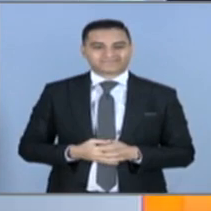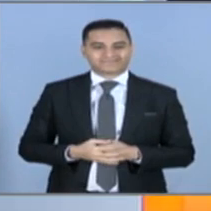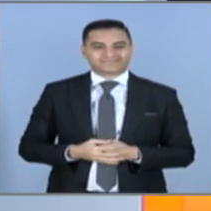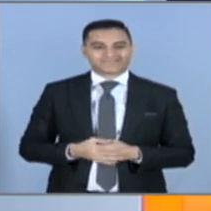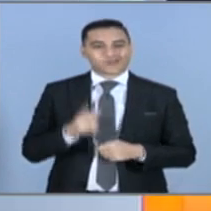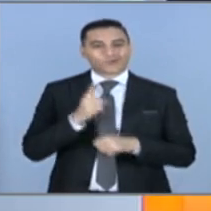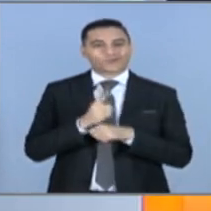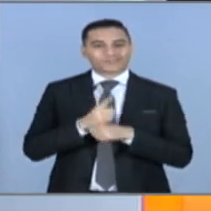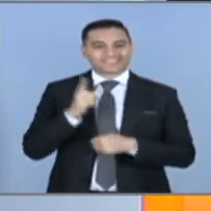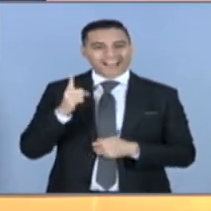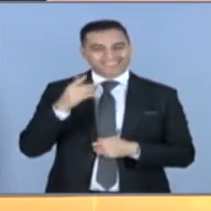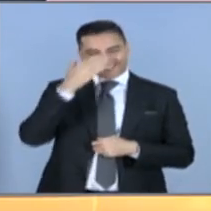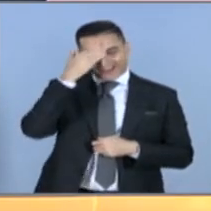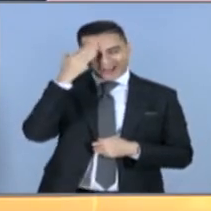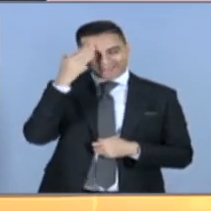الأستاذ